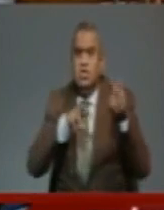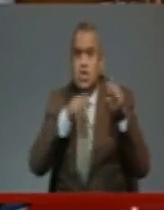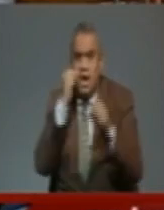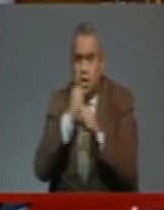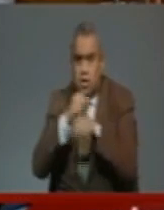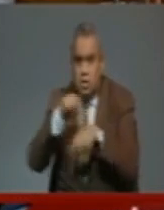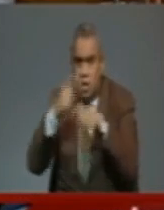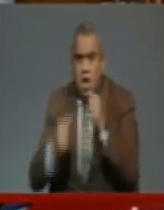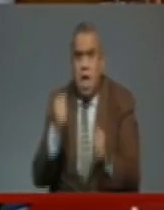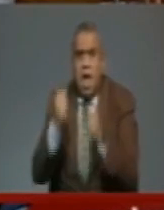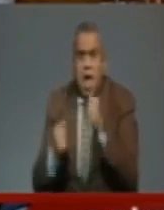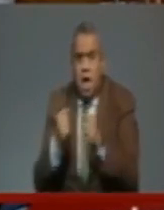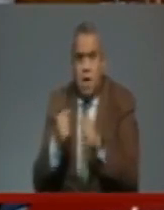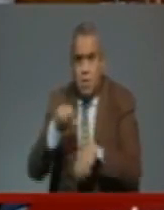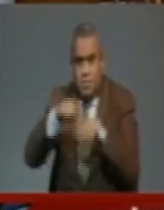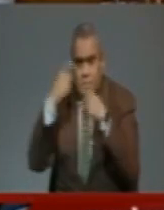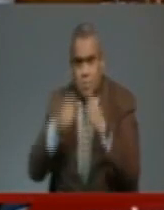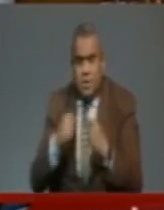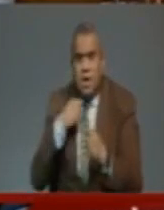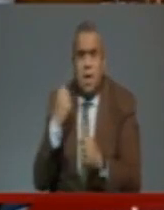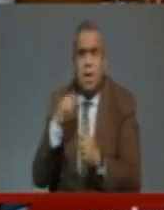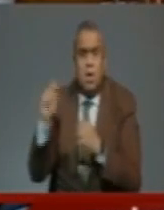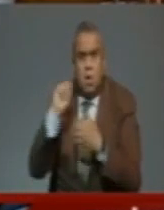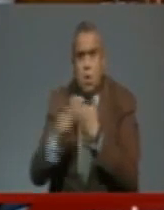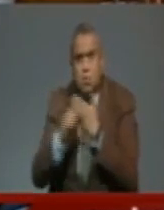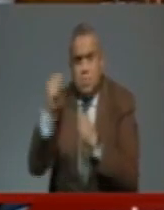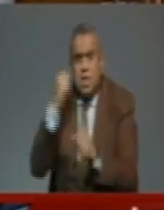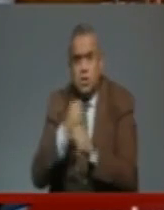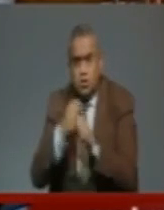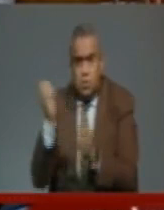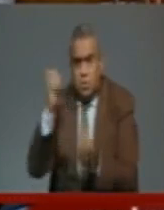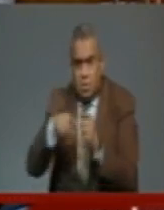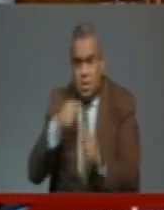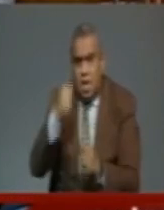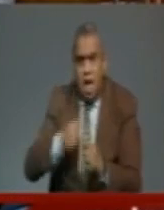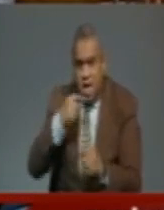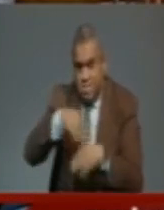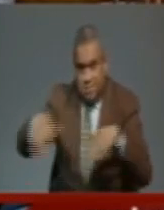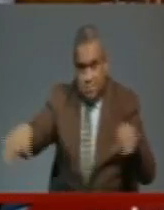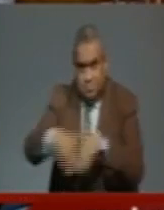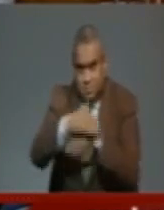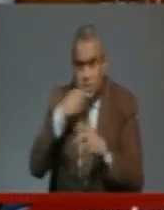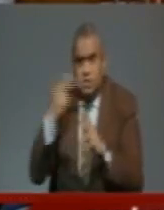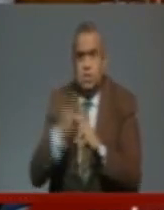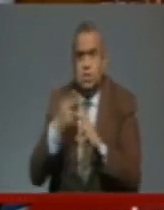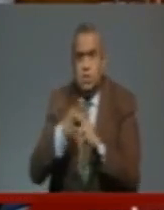بعربيات وبوسائل مواصلات اخرى. ان شاء الله الخط ده هيخدم على الركاب والبضائع.